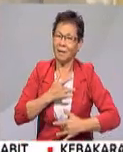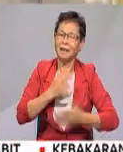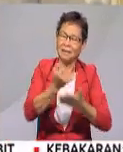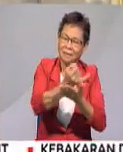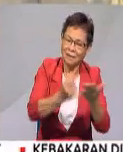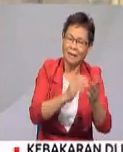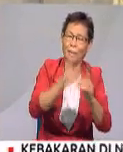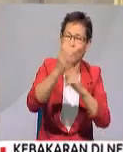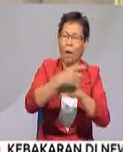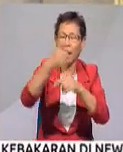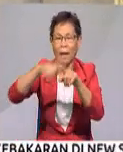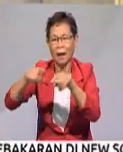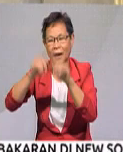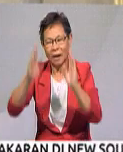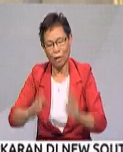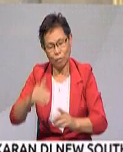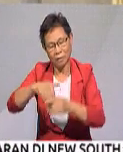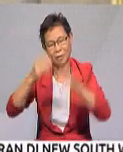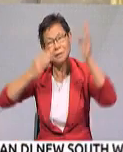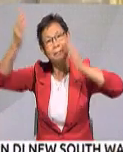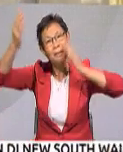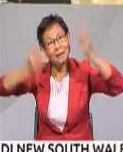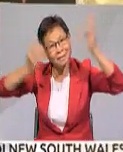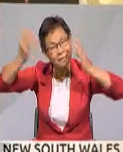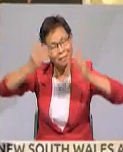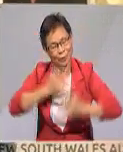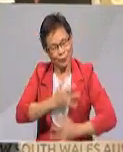pelbagai kaum di Malaysia.